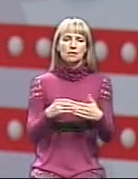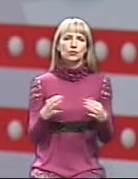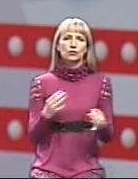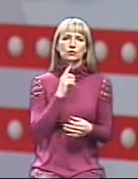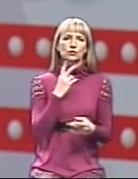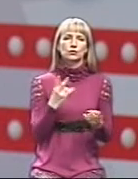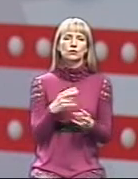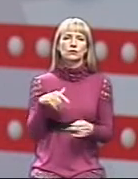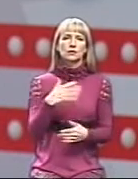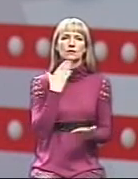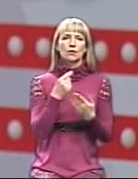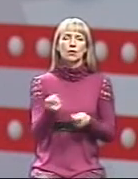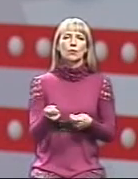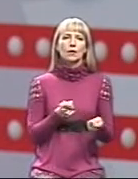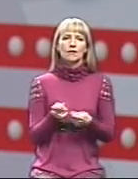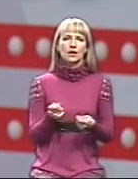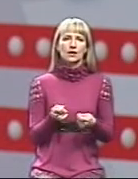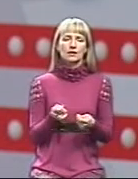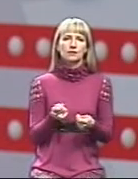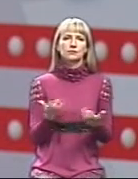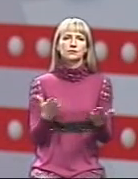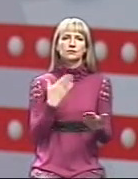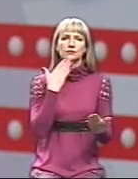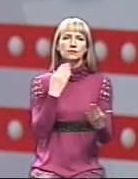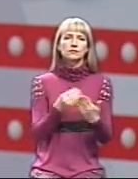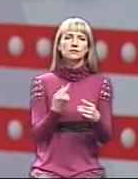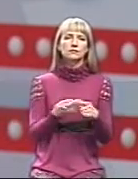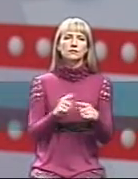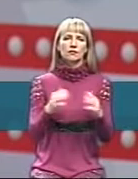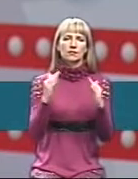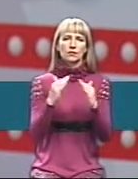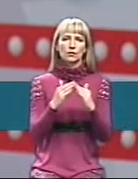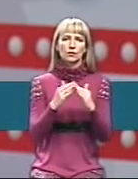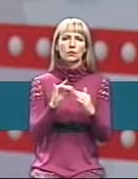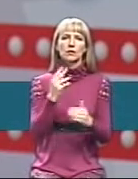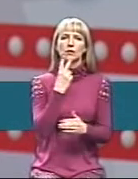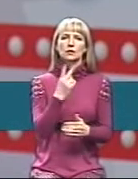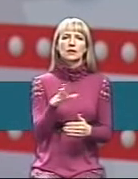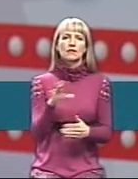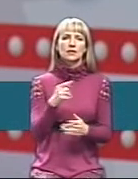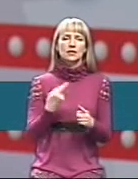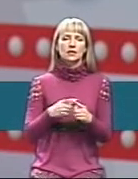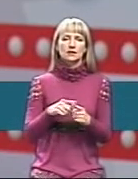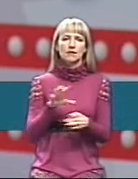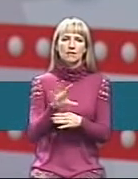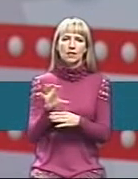своє управління, яке вот, приналежить цей дом, посмотреть ці всі зйомки,